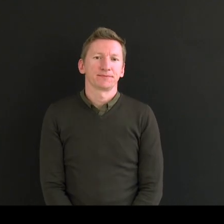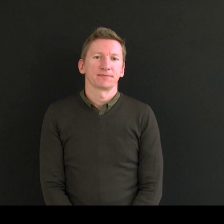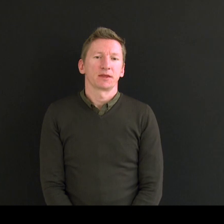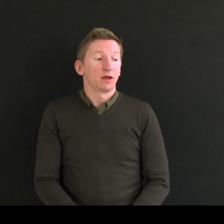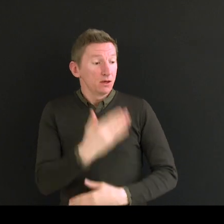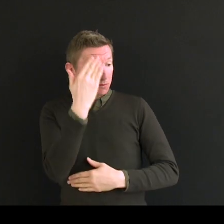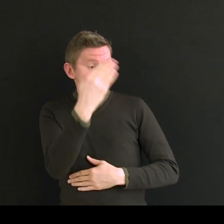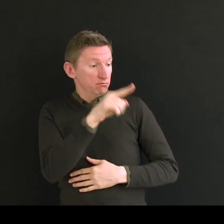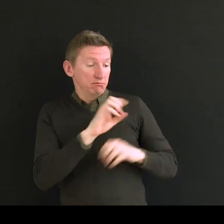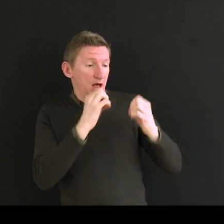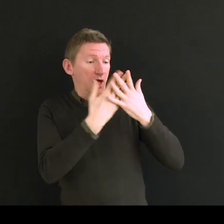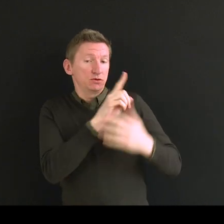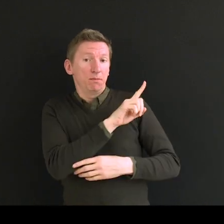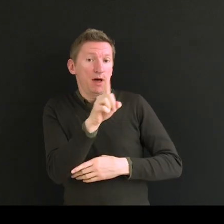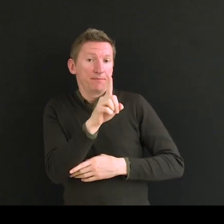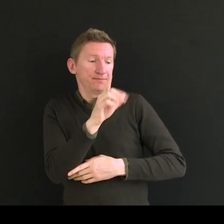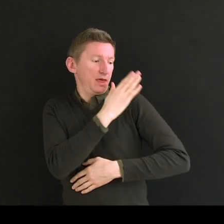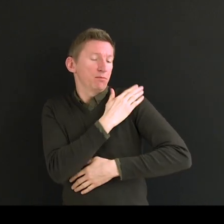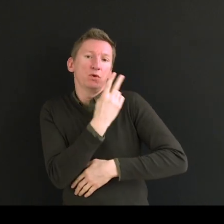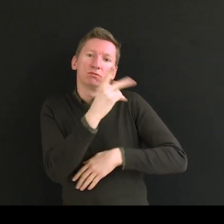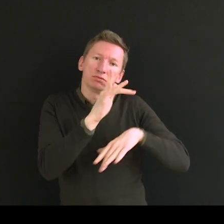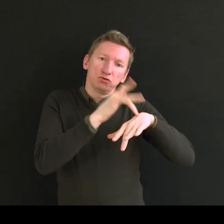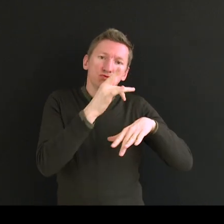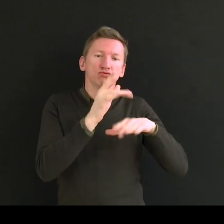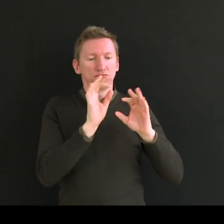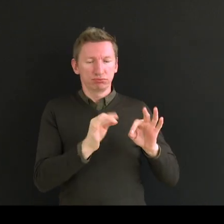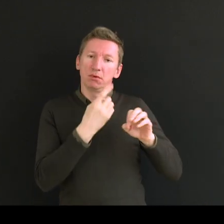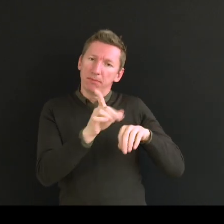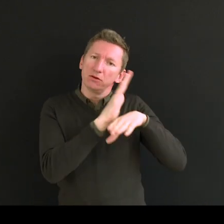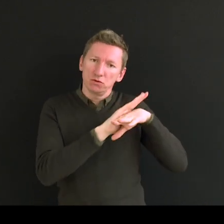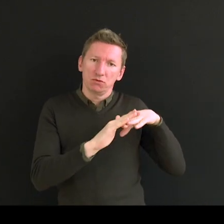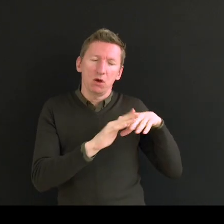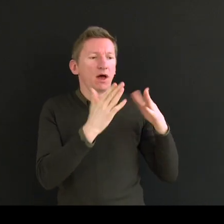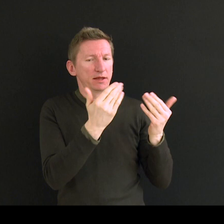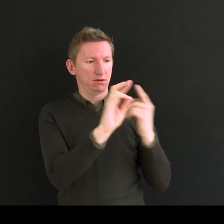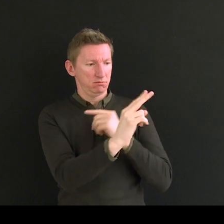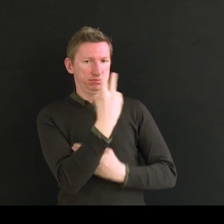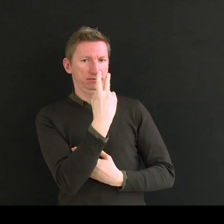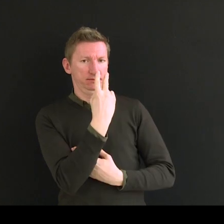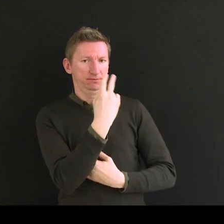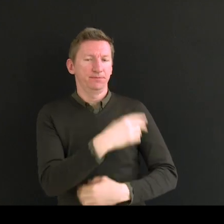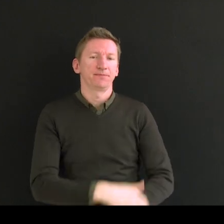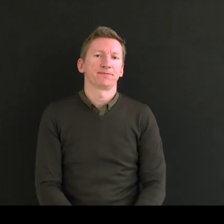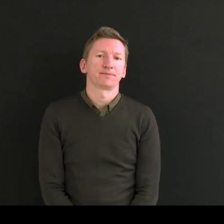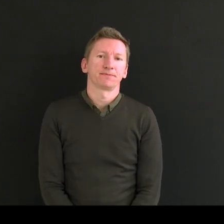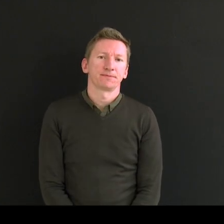Si elle ne réagit pas, touchez son épaule doucement mais clairement et attendez qu'elle vous remarque.